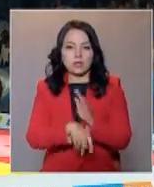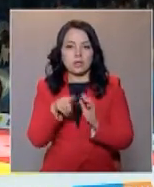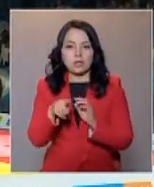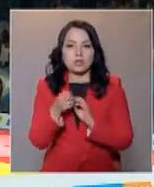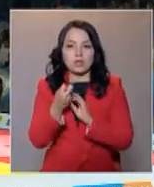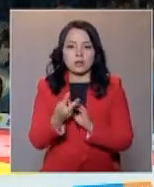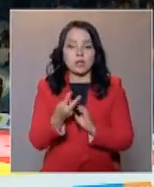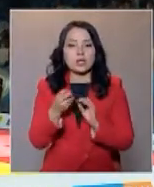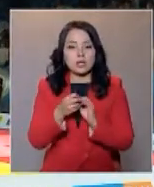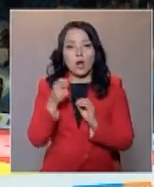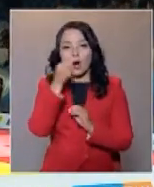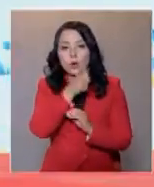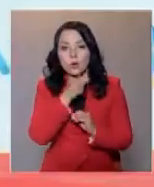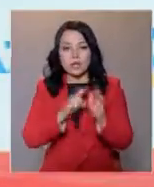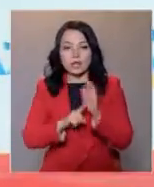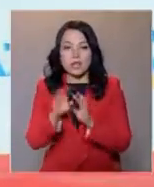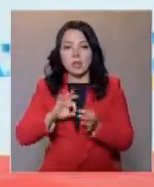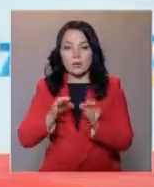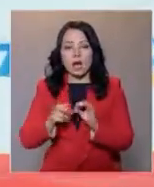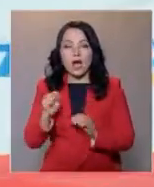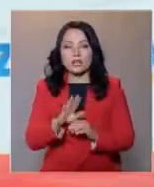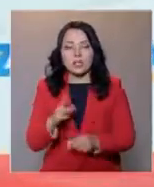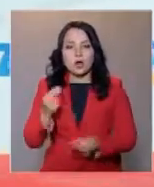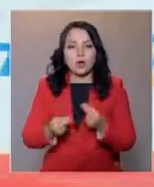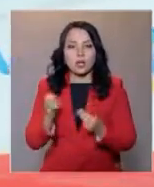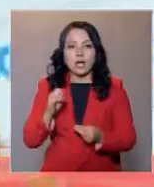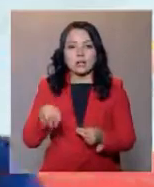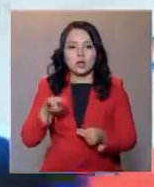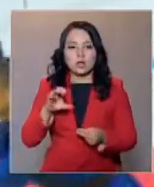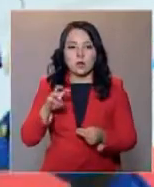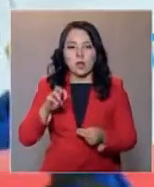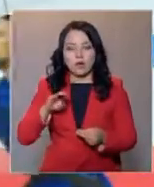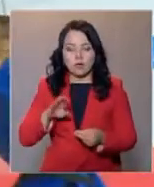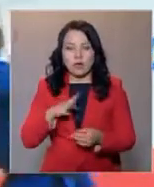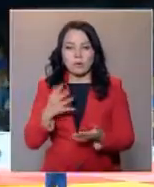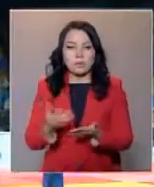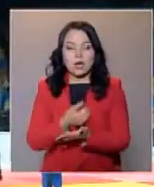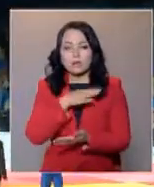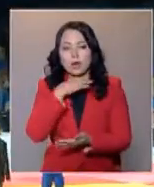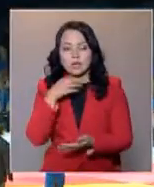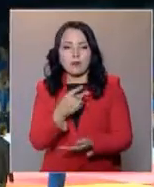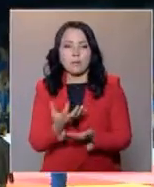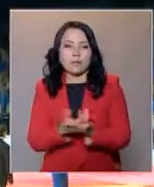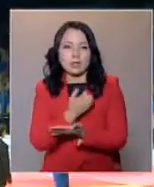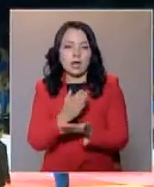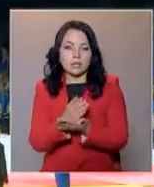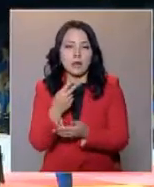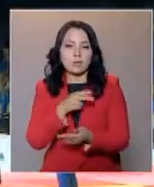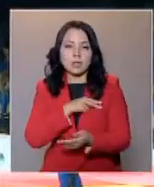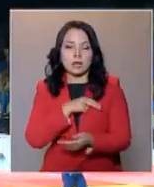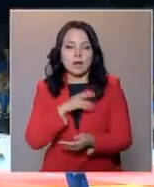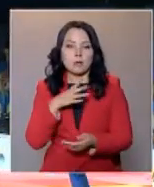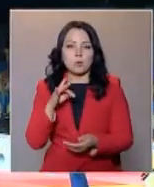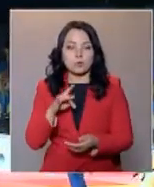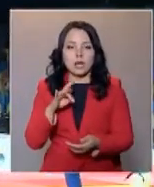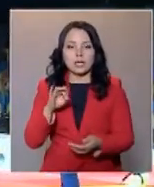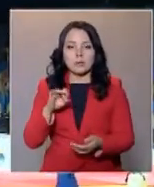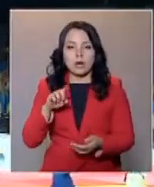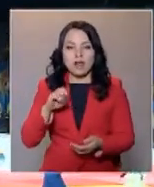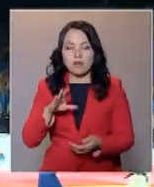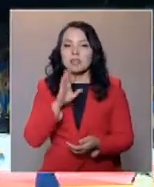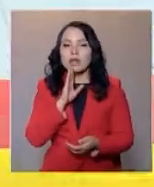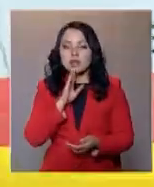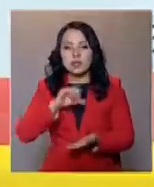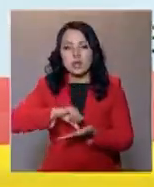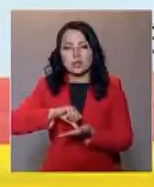чемпион мира 2010 года, чемпион азиатских игр Ельдос Сметов и многократный призер международных турниров Рустам Ибраев. Среди